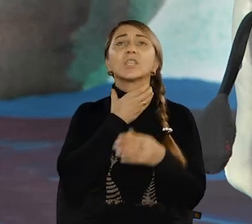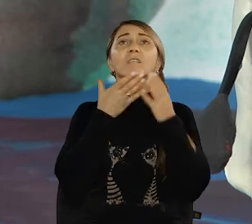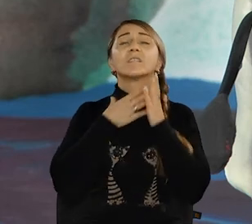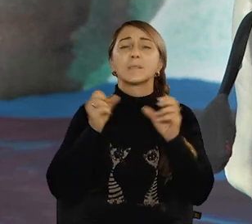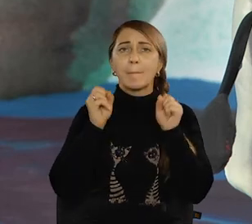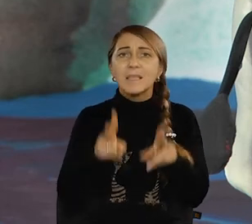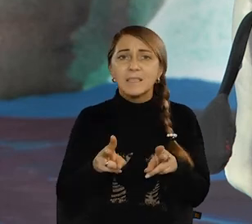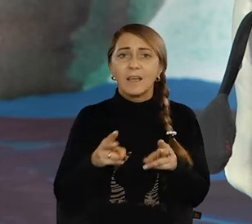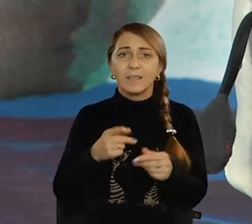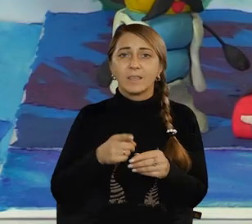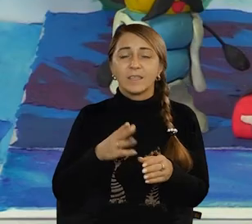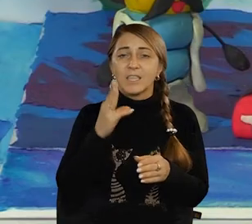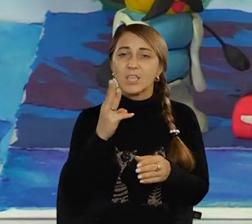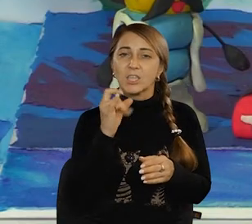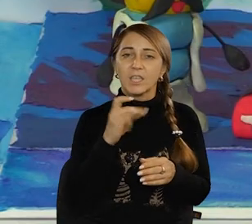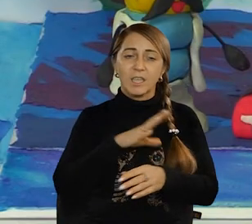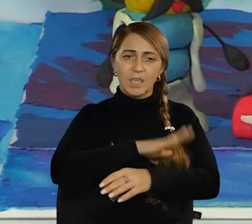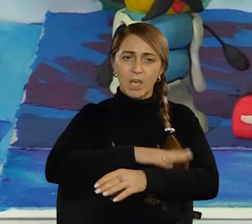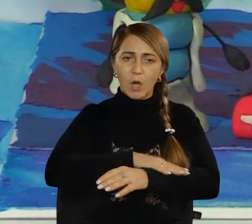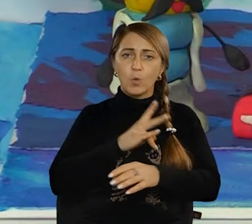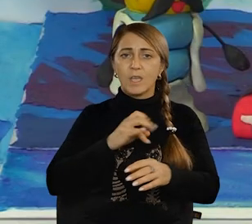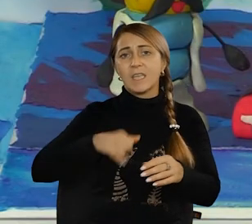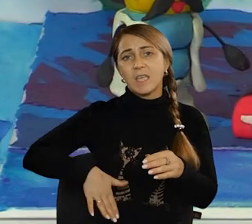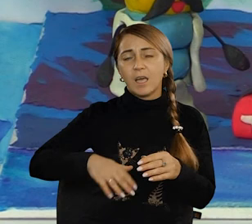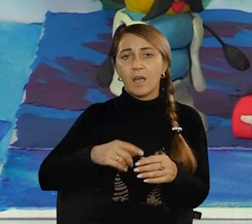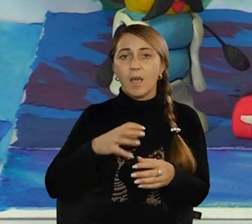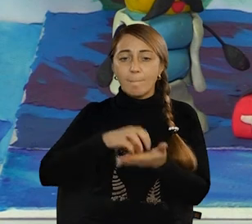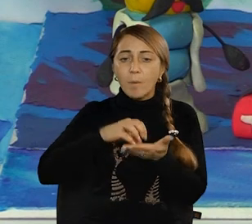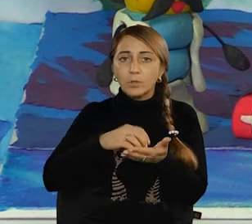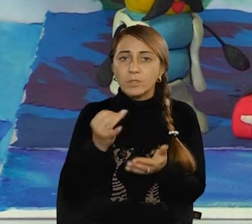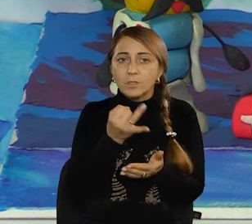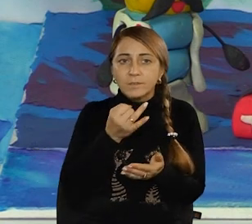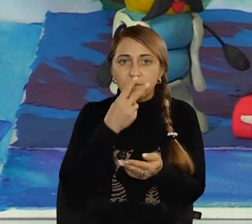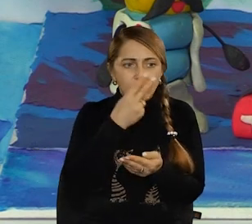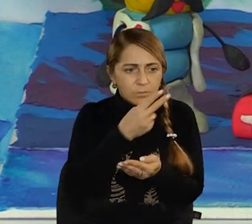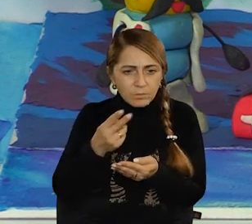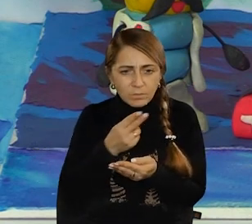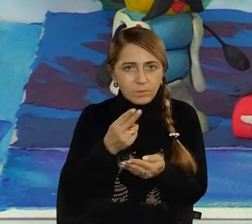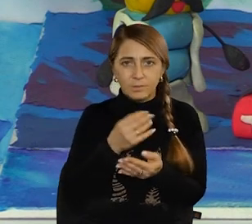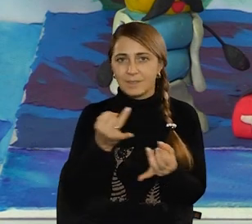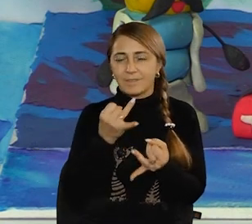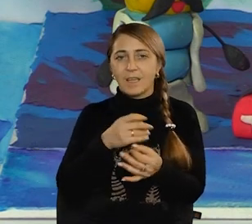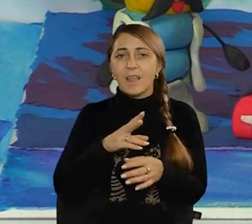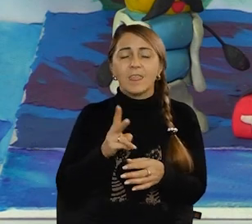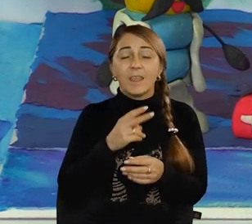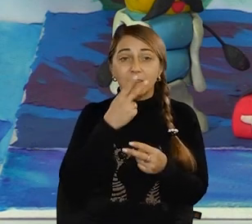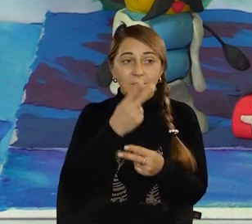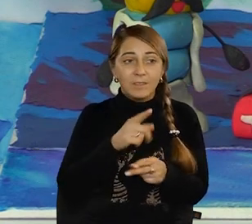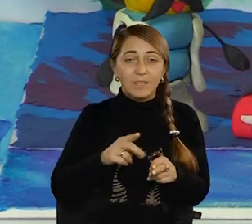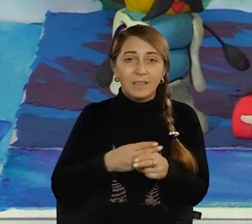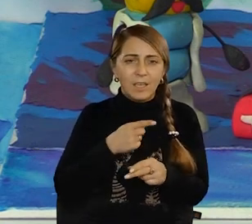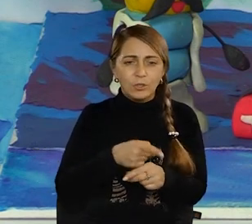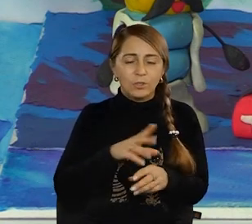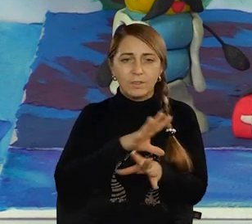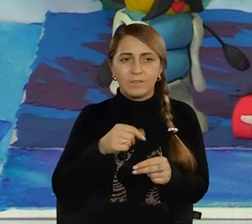також еластичні шини для рук та ніг. Пампушечка продовжувала з цікавістю все роздивитися. роздивлятися. Незважаючи на те, що